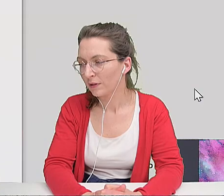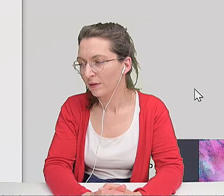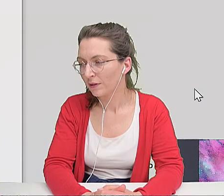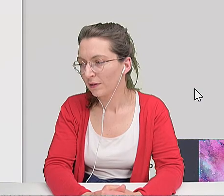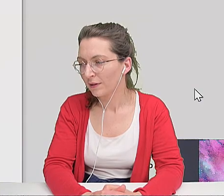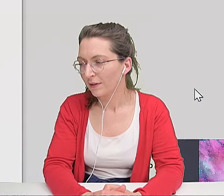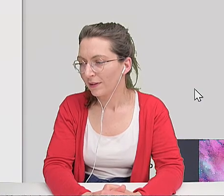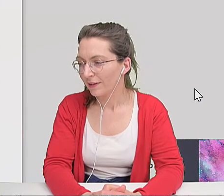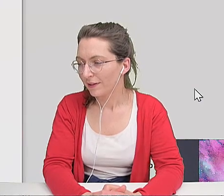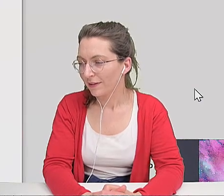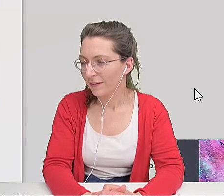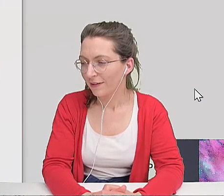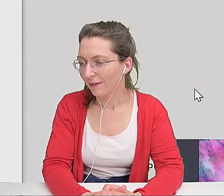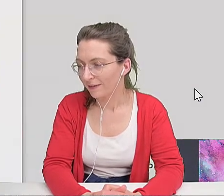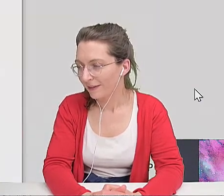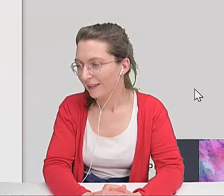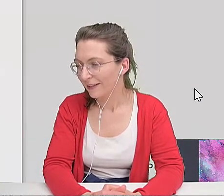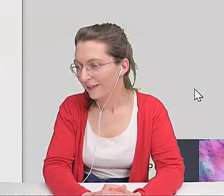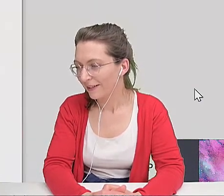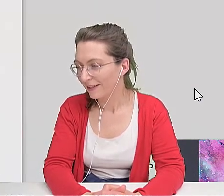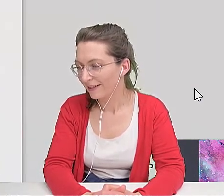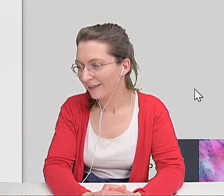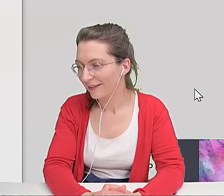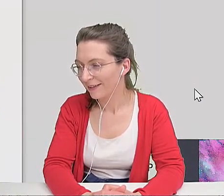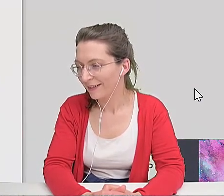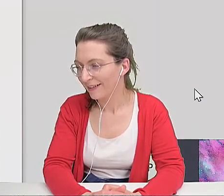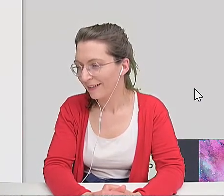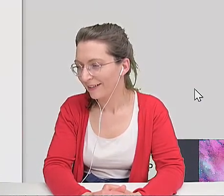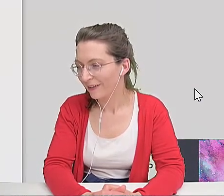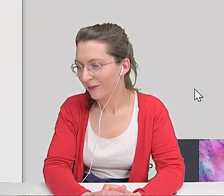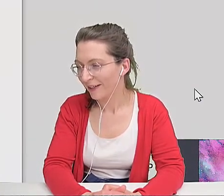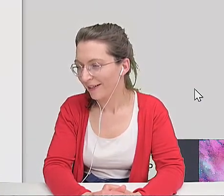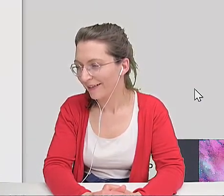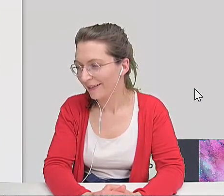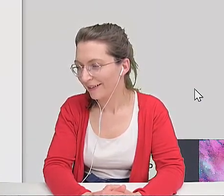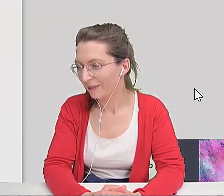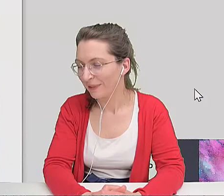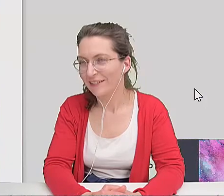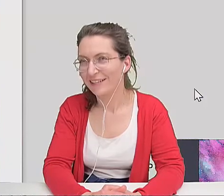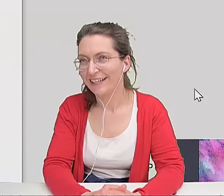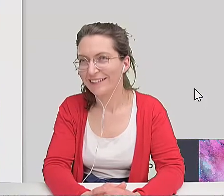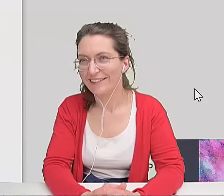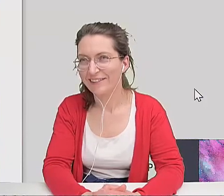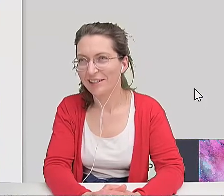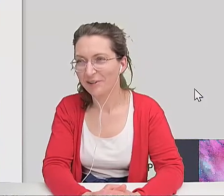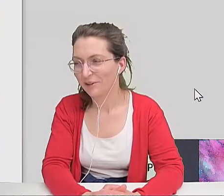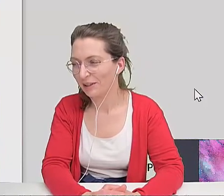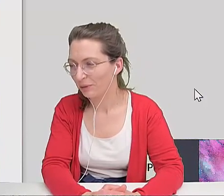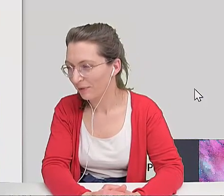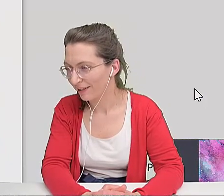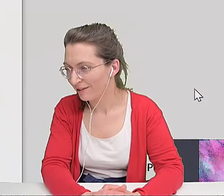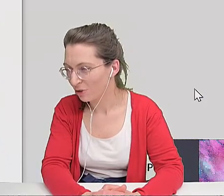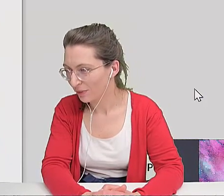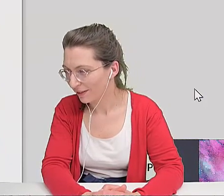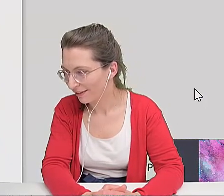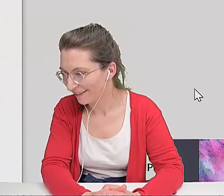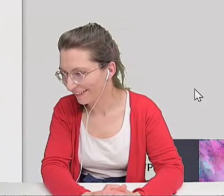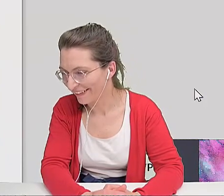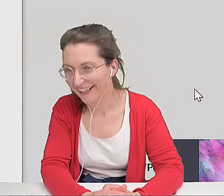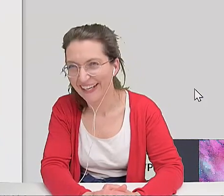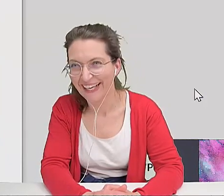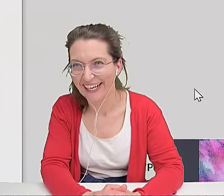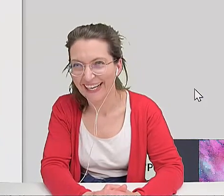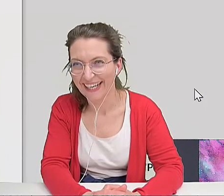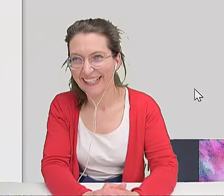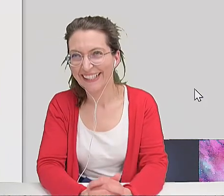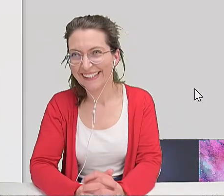interaktive Geschichte zeigen, so wie dieser Kurs so funktioniert. Okay. Python kann ich tatsächlich noch nicht, ich bin ganz gespannt. Genau, aber es